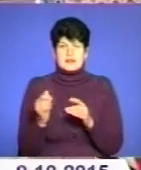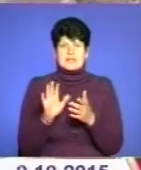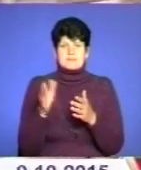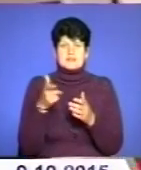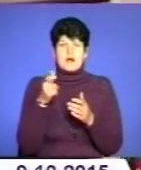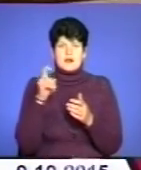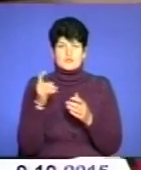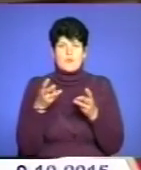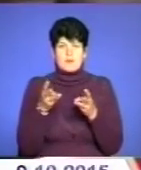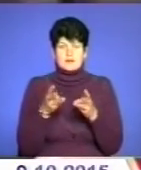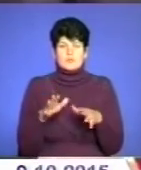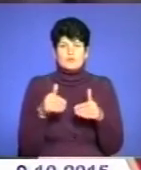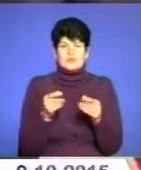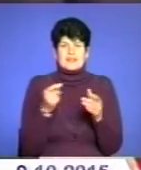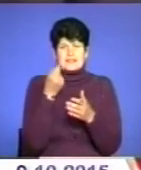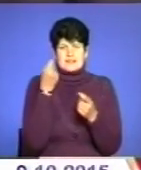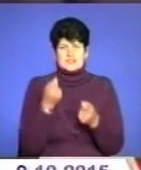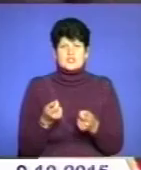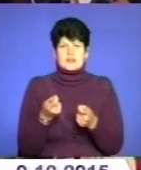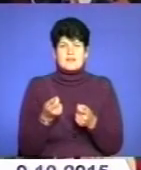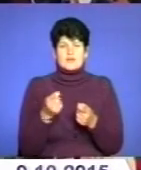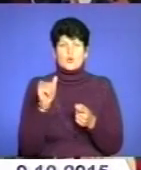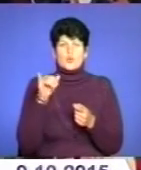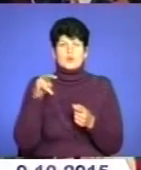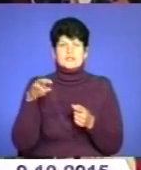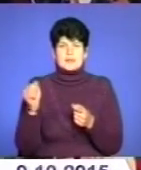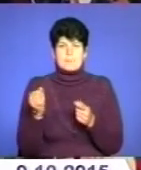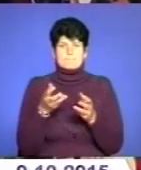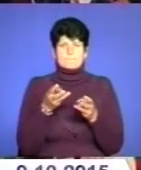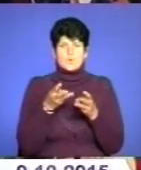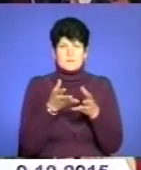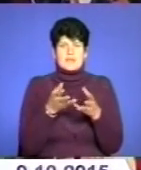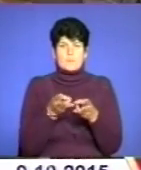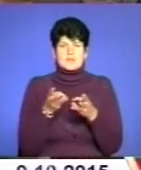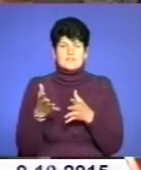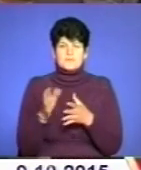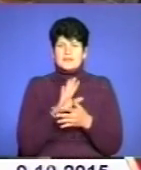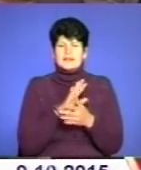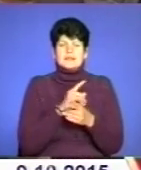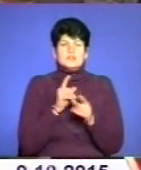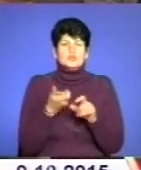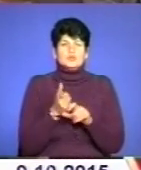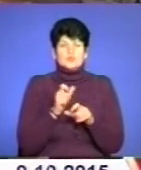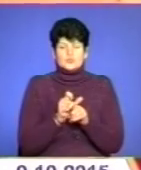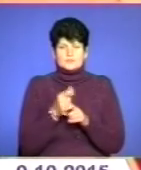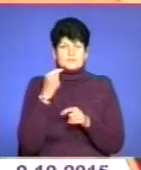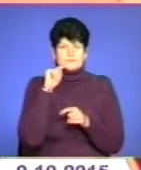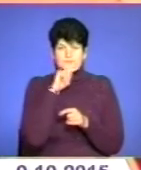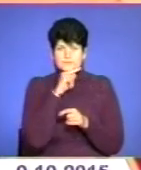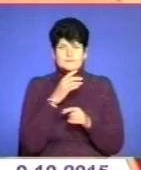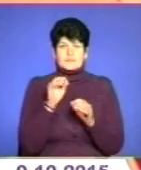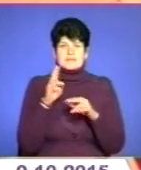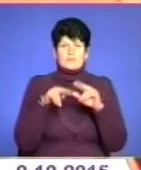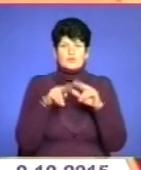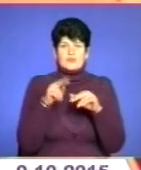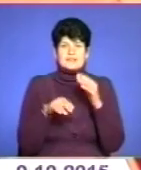опалення рекомендують дешеві та ефективні ультрапроменеві обігрівачі. Найрадикальніший метод зекономити тепло –